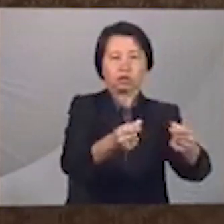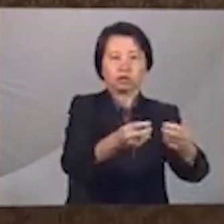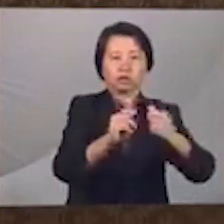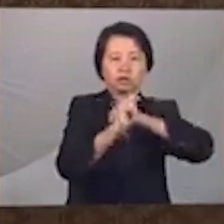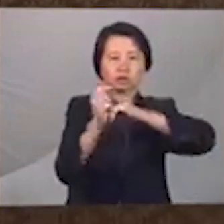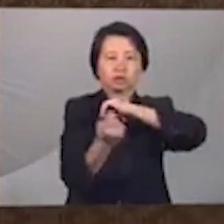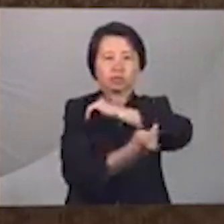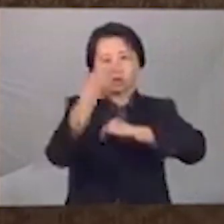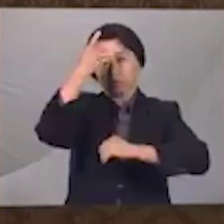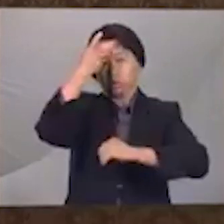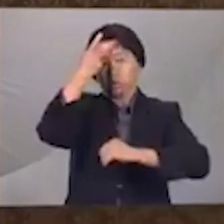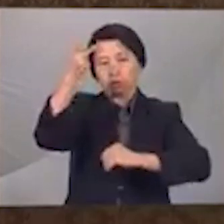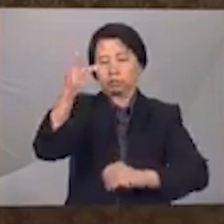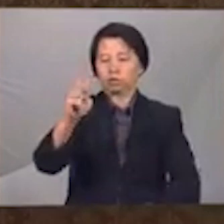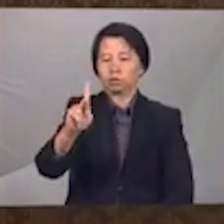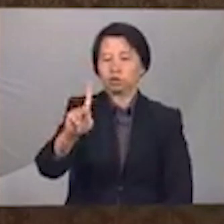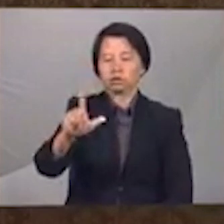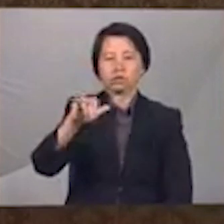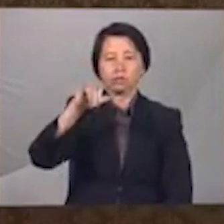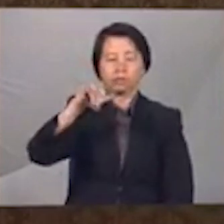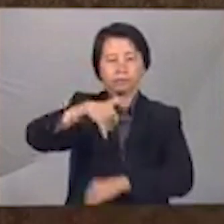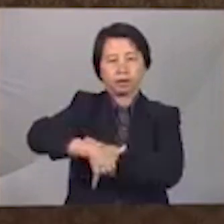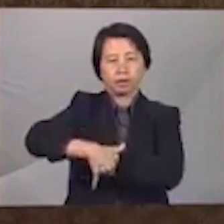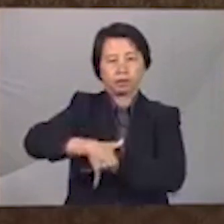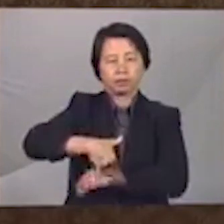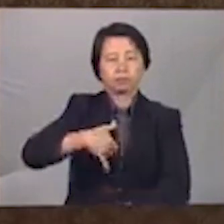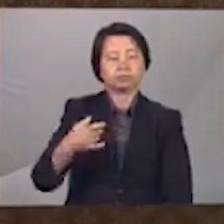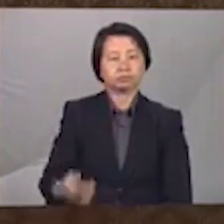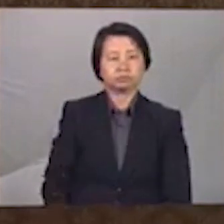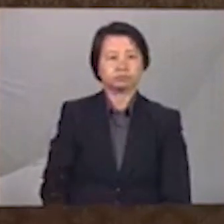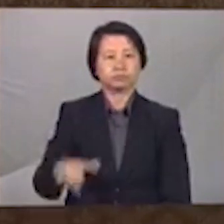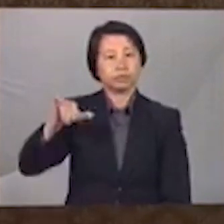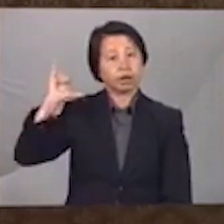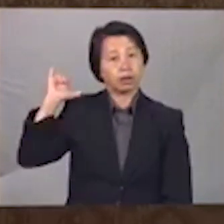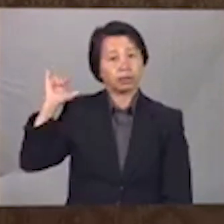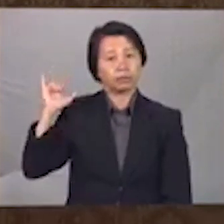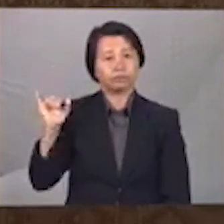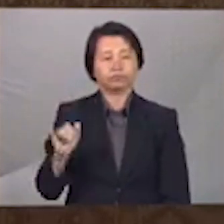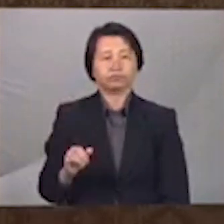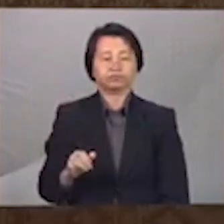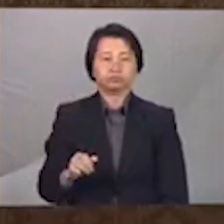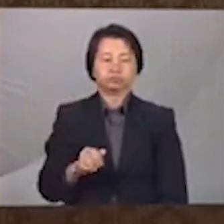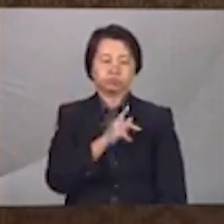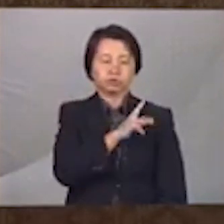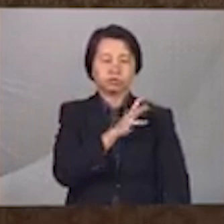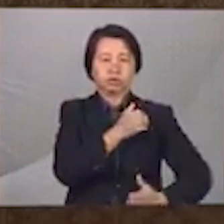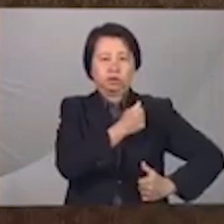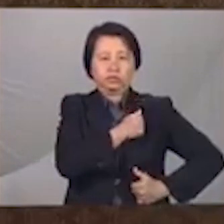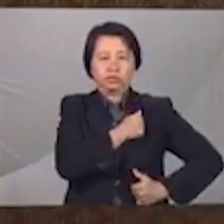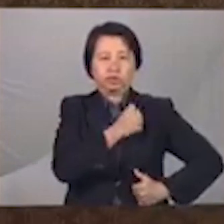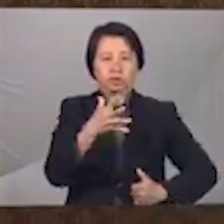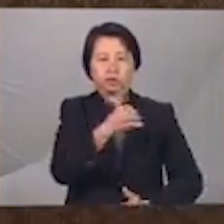Taman Keramat Kuala Lumpur malam tadi. Bagi pihak kementerian dan